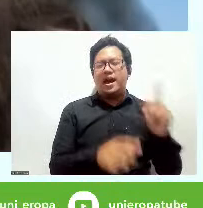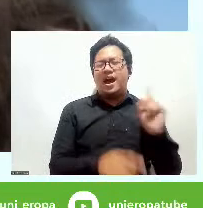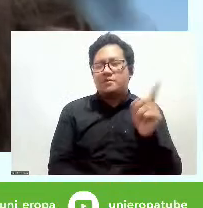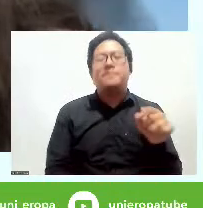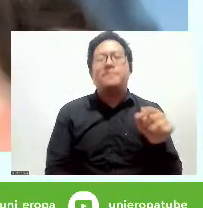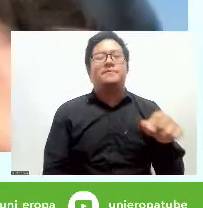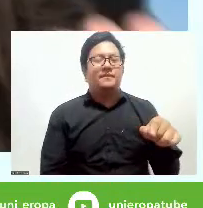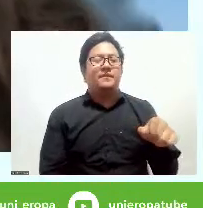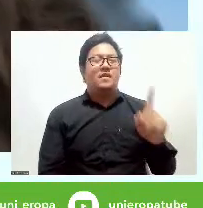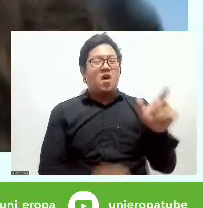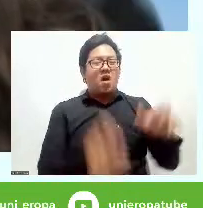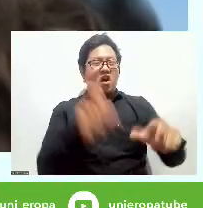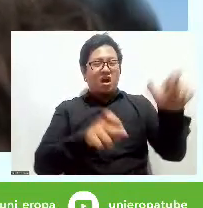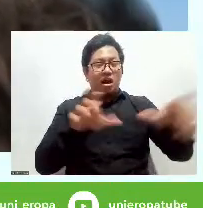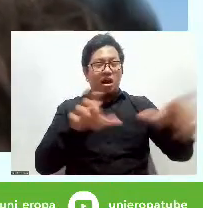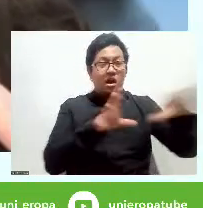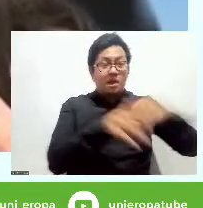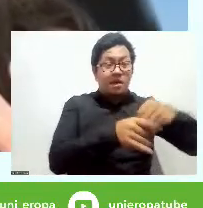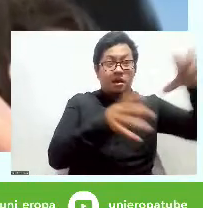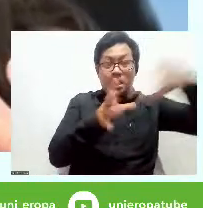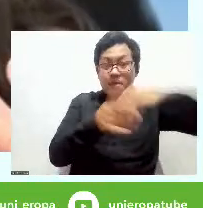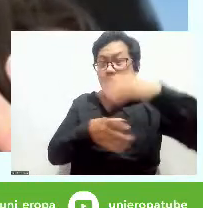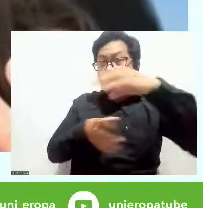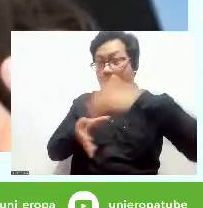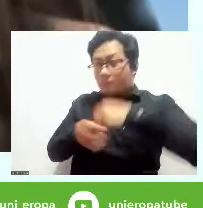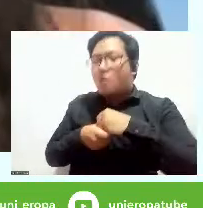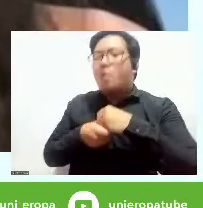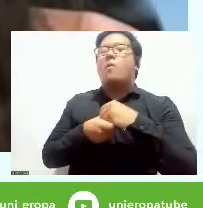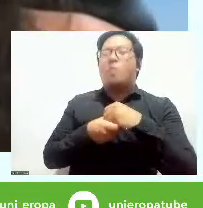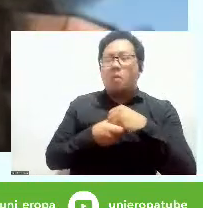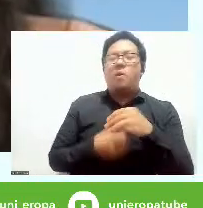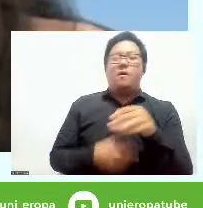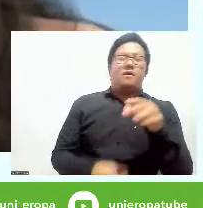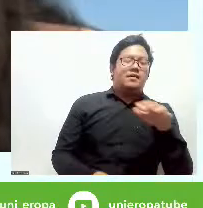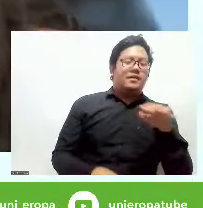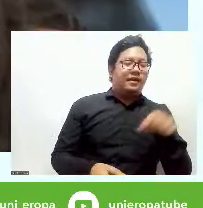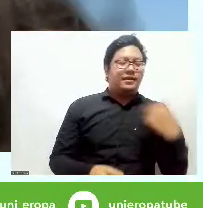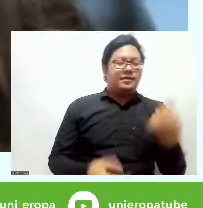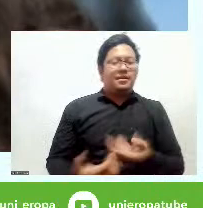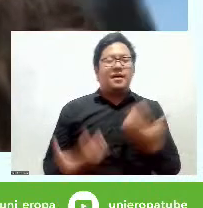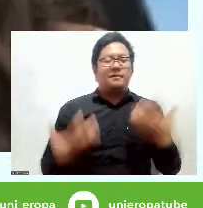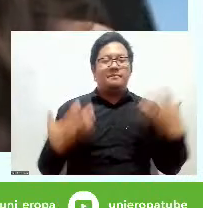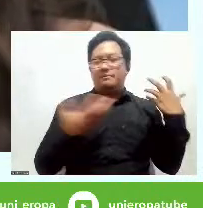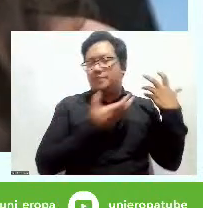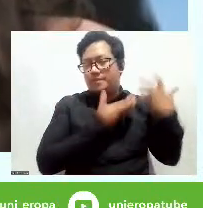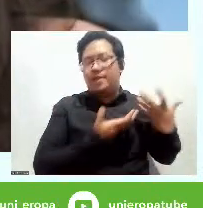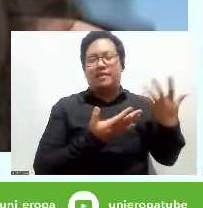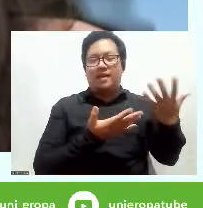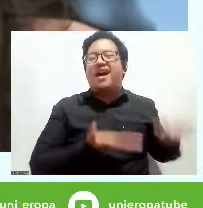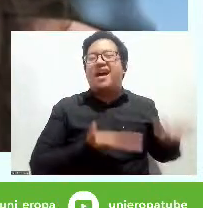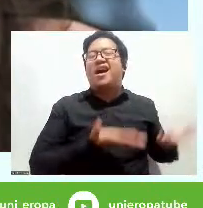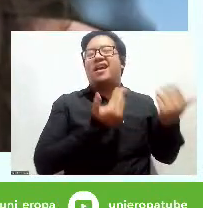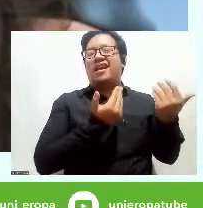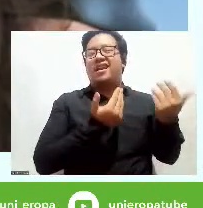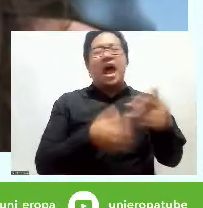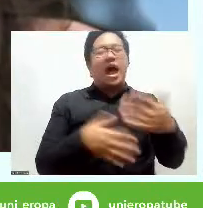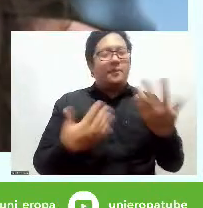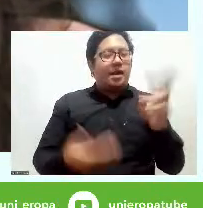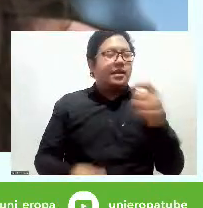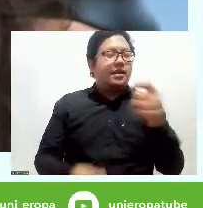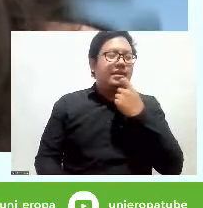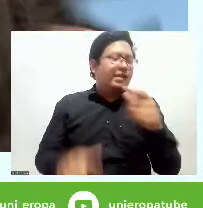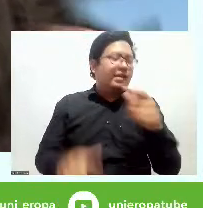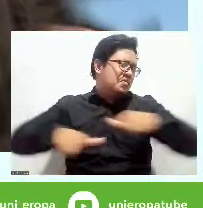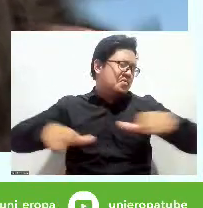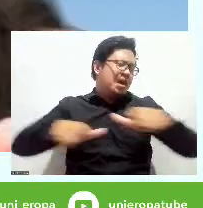orang yang terlibat itu akan semakin letaknya semakin ringan untuk dikerjain apalagi jaranang lingkungan juga